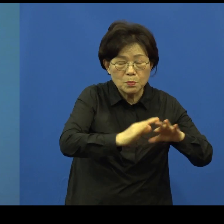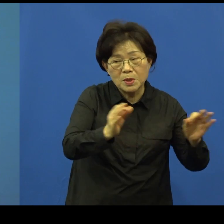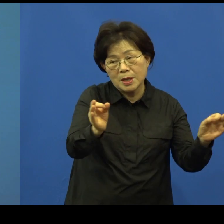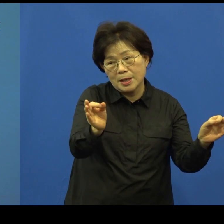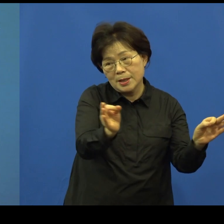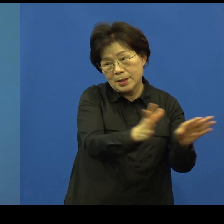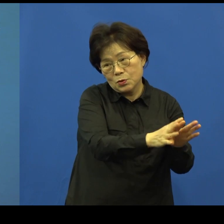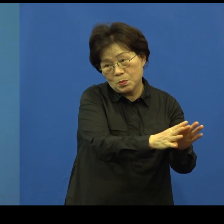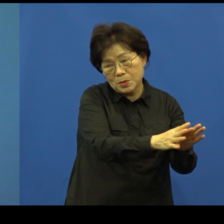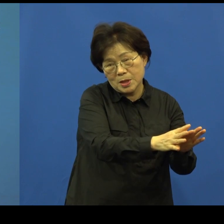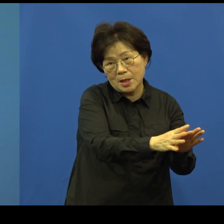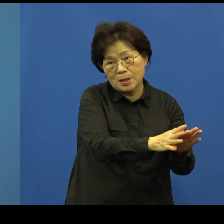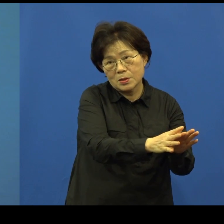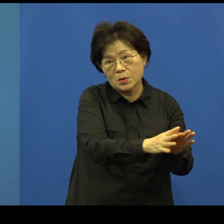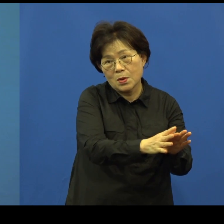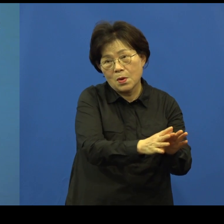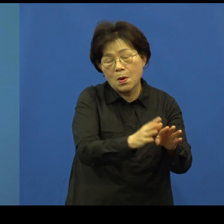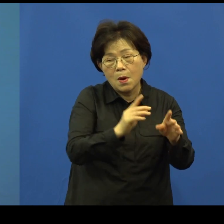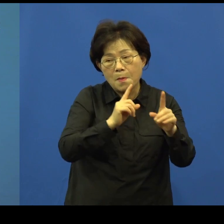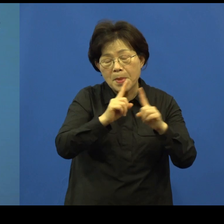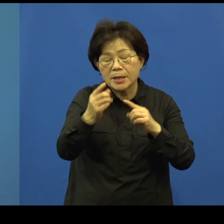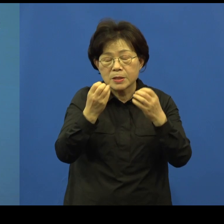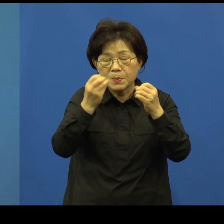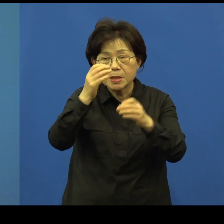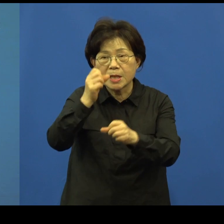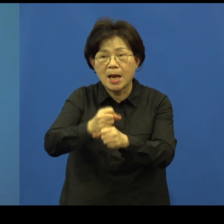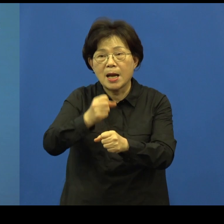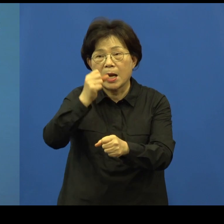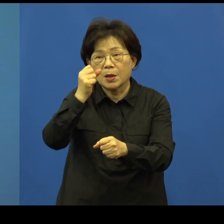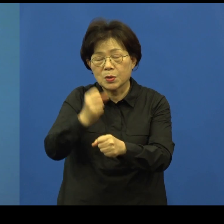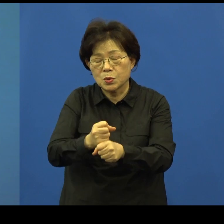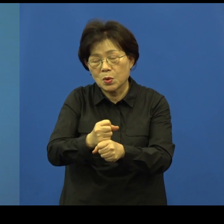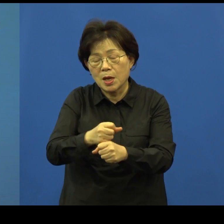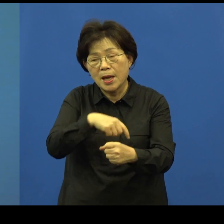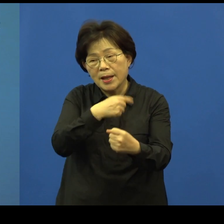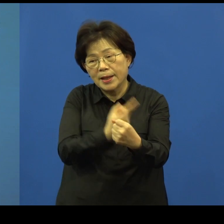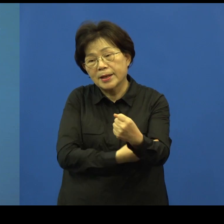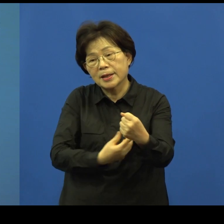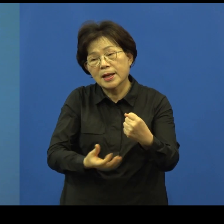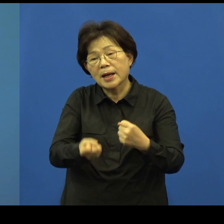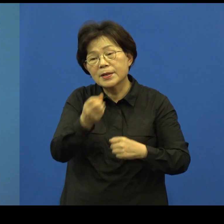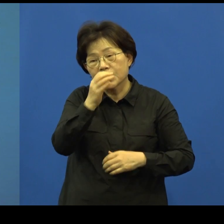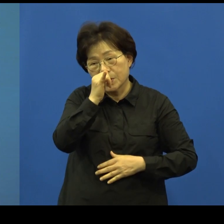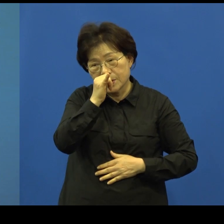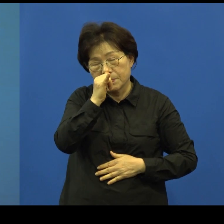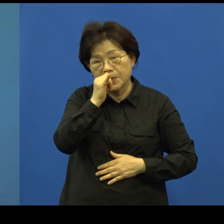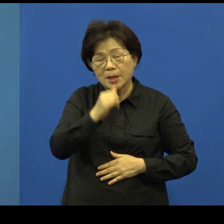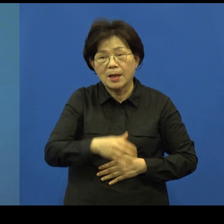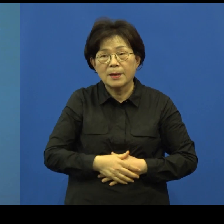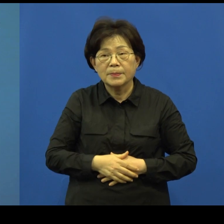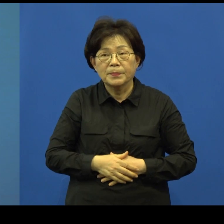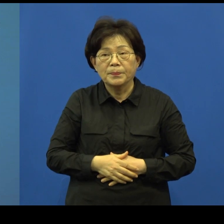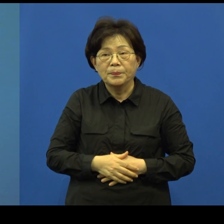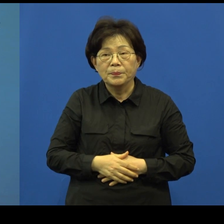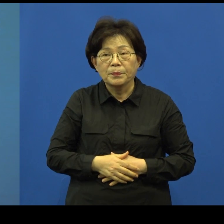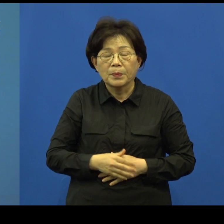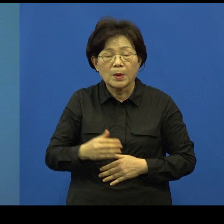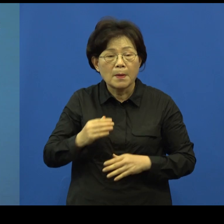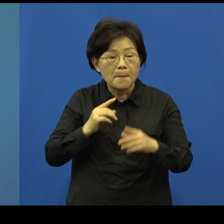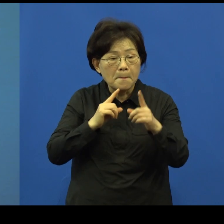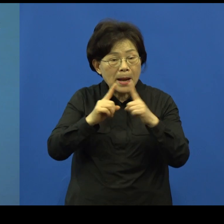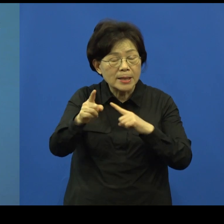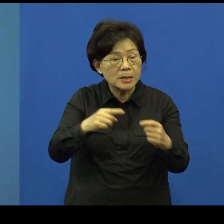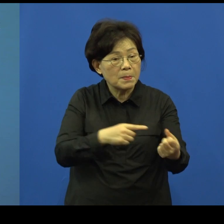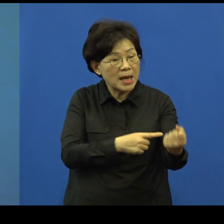사라지죠. 이 말씀이 창조의 능력을 가지고 있는 겁니다. 자, 우리는